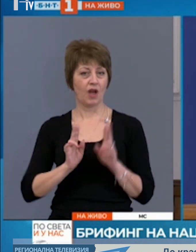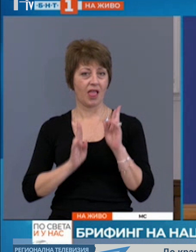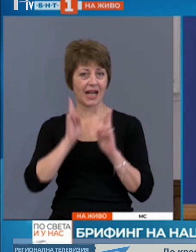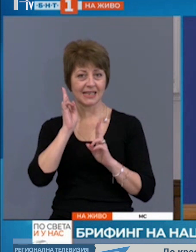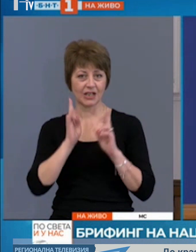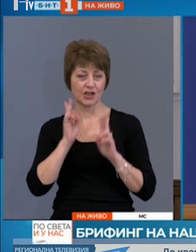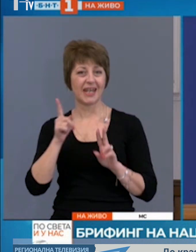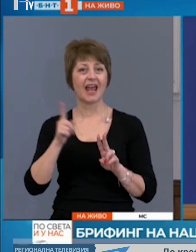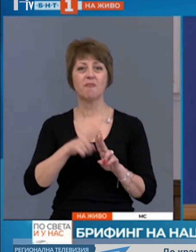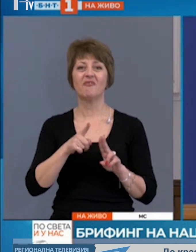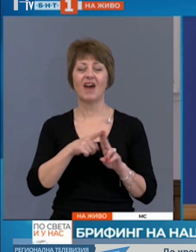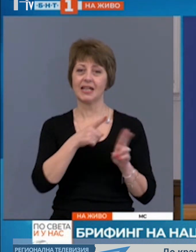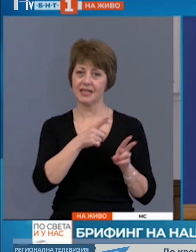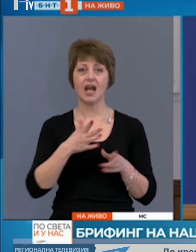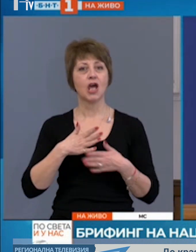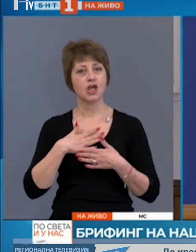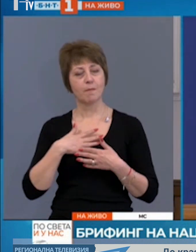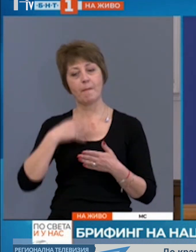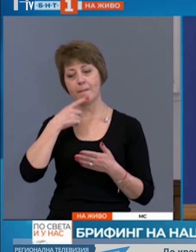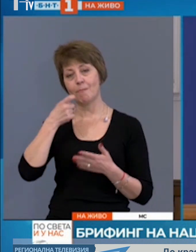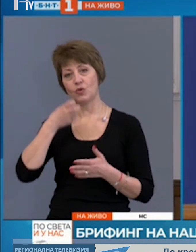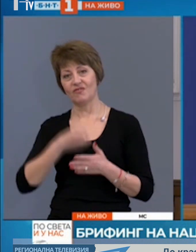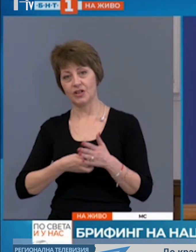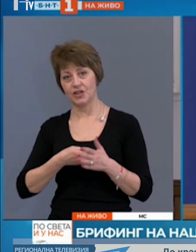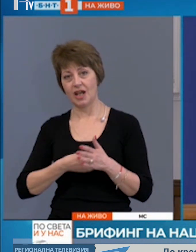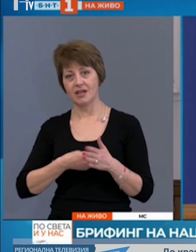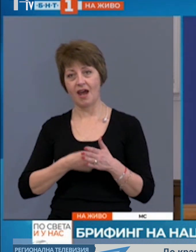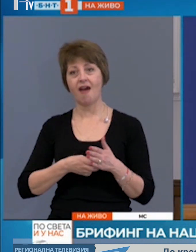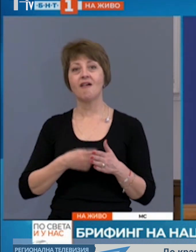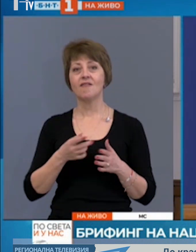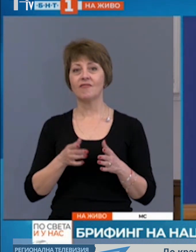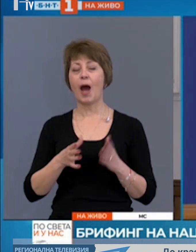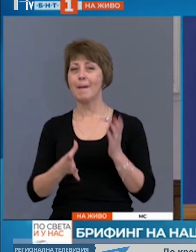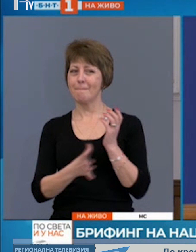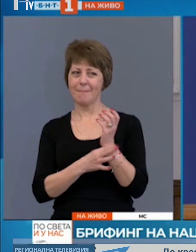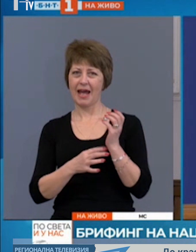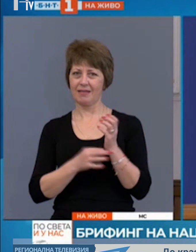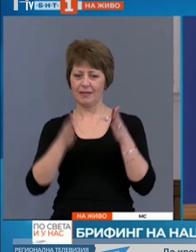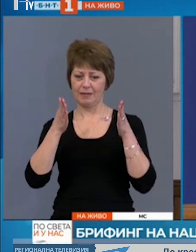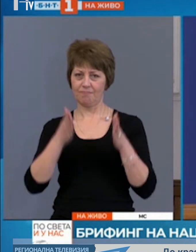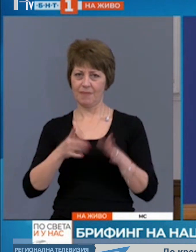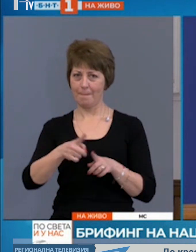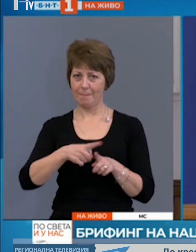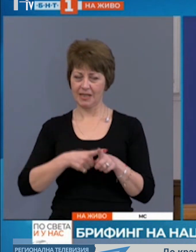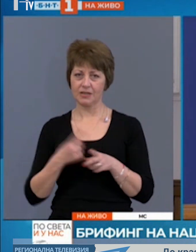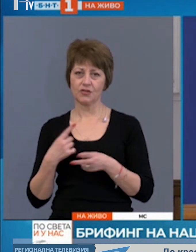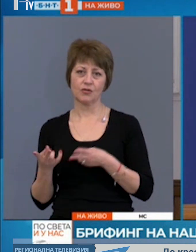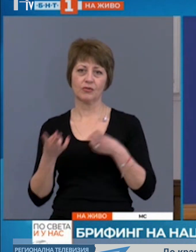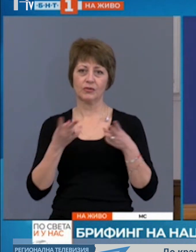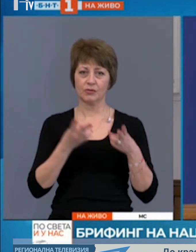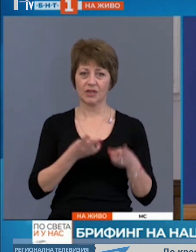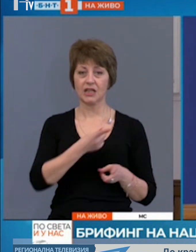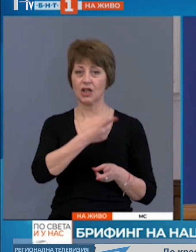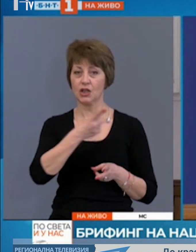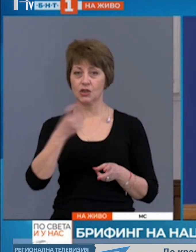Pfizer, имаме потвърждение, че в рамките на месец март ще бъдат доставени 105 300 дози.